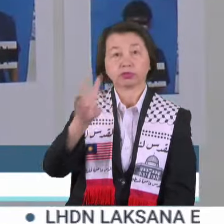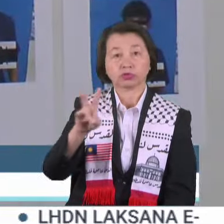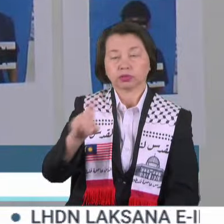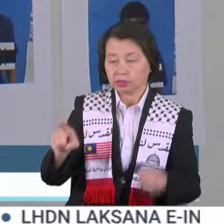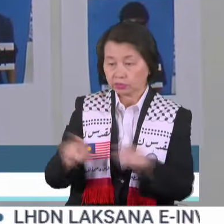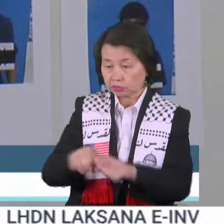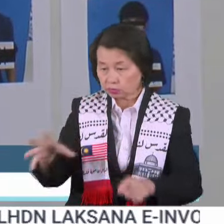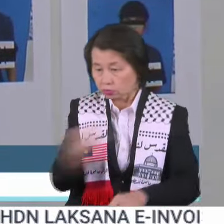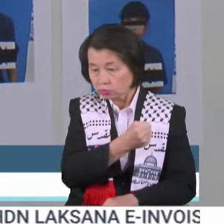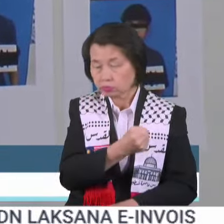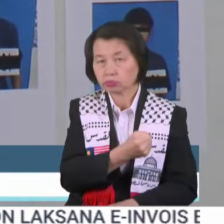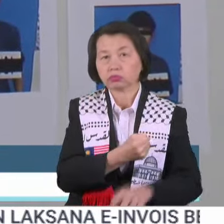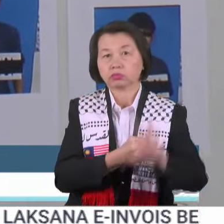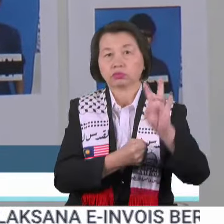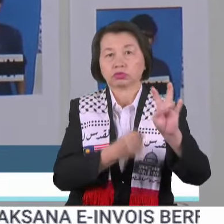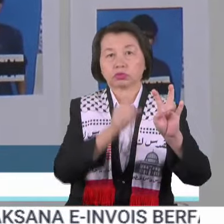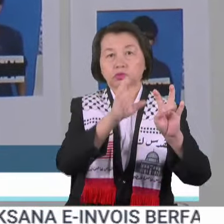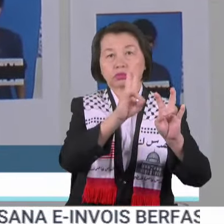Turut dirampas